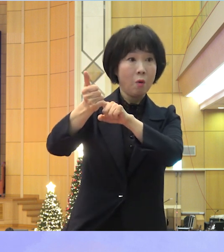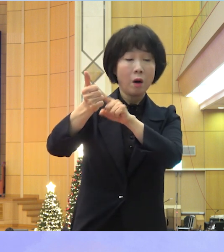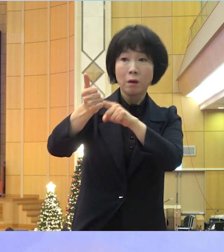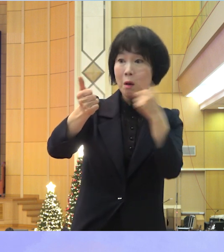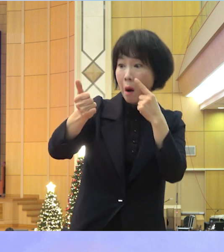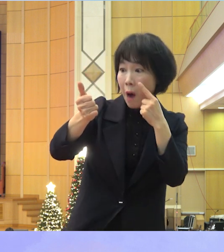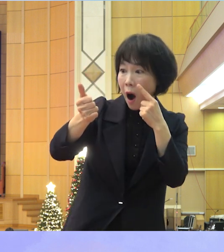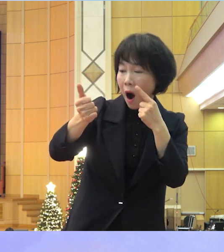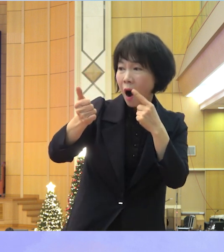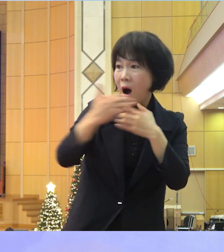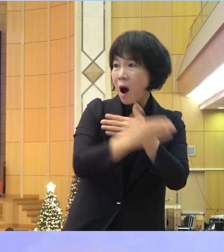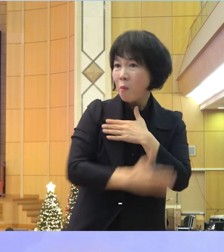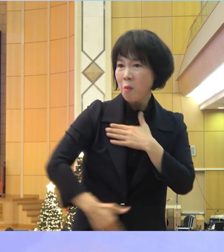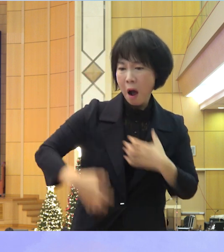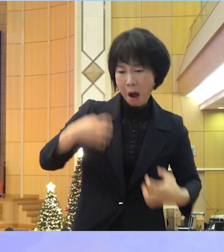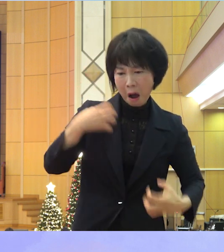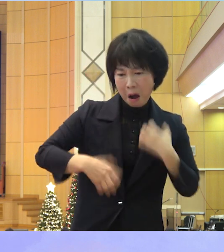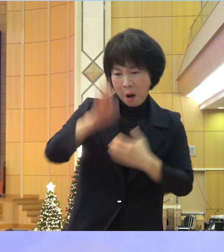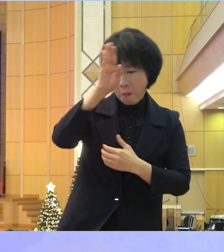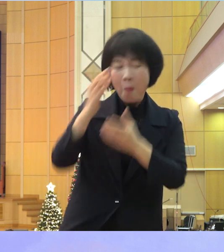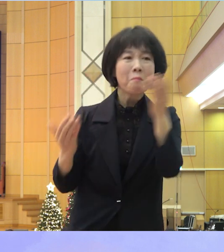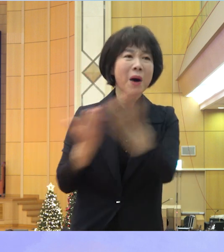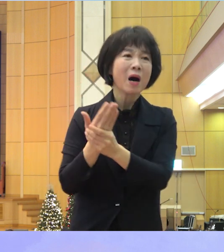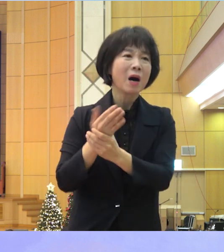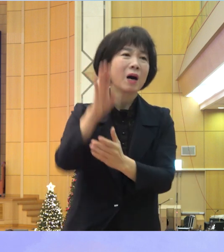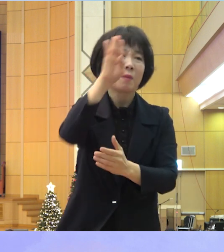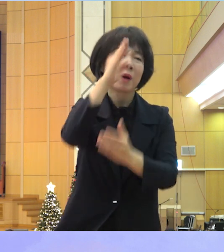보기에 죽을 것 같아도 죽어요,